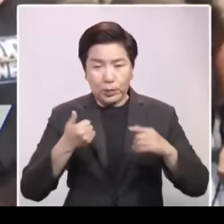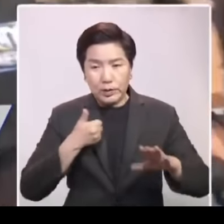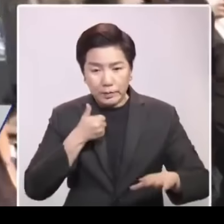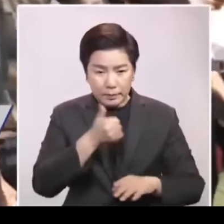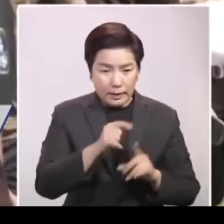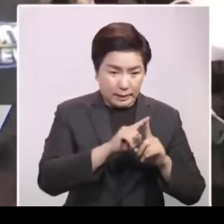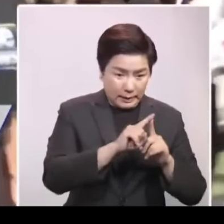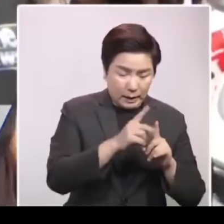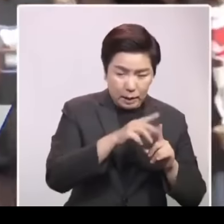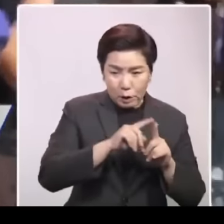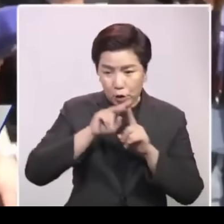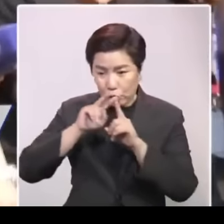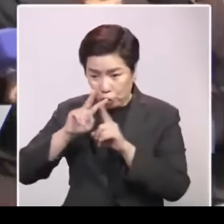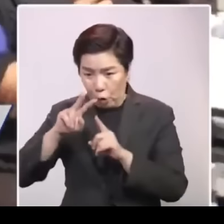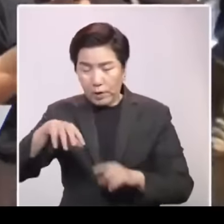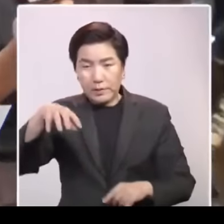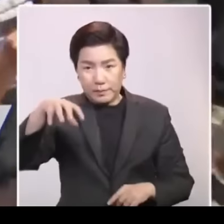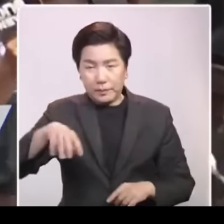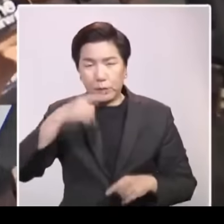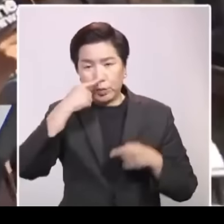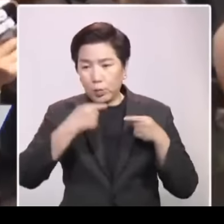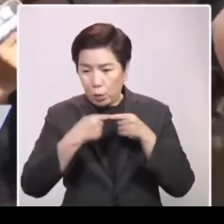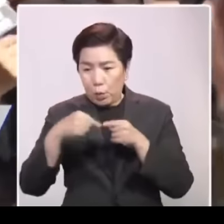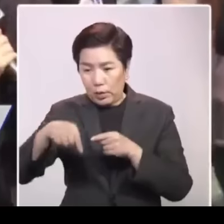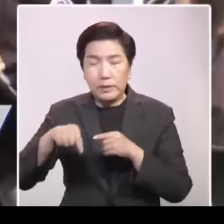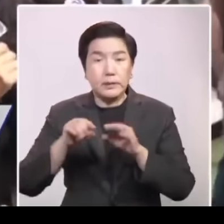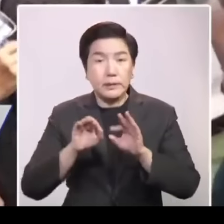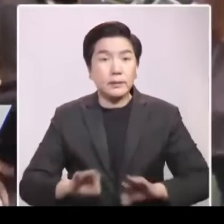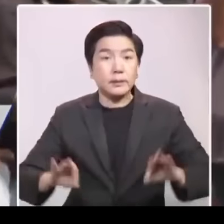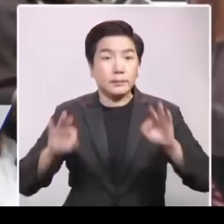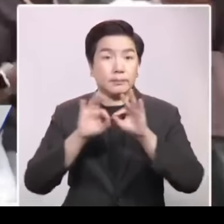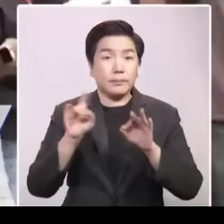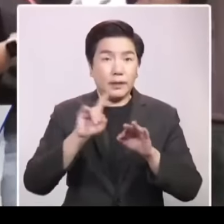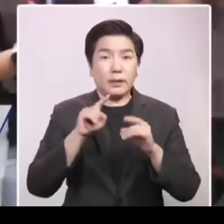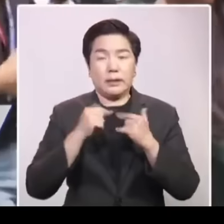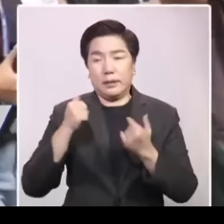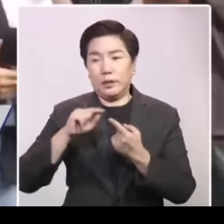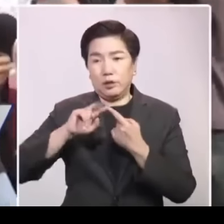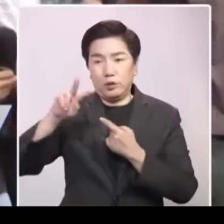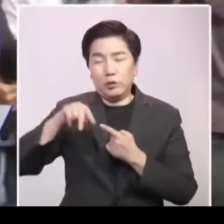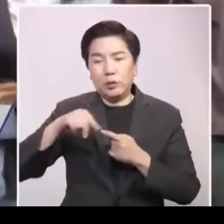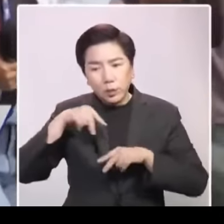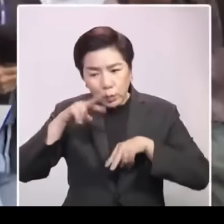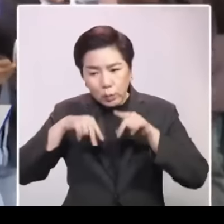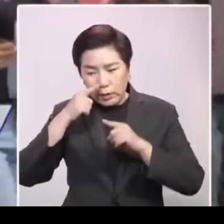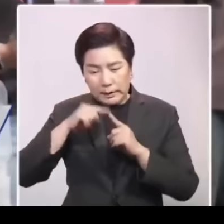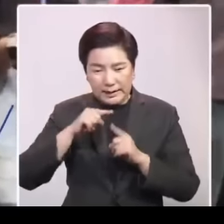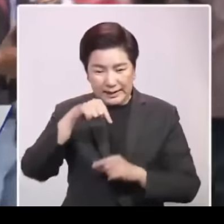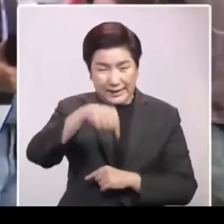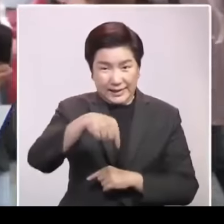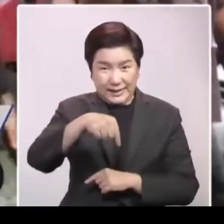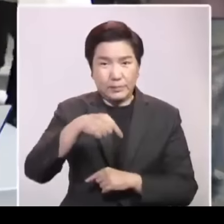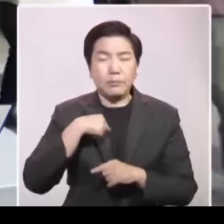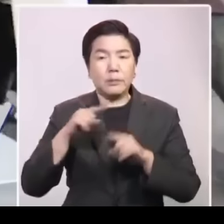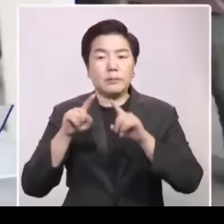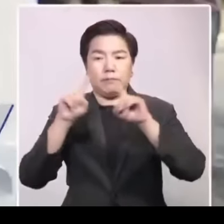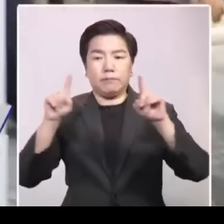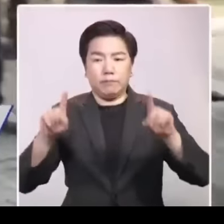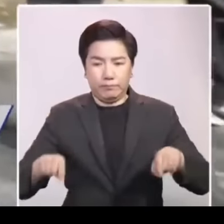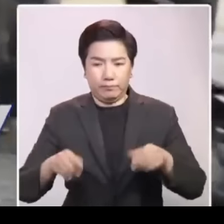จุดที่ 2ซึ่งจะเป็นอีกจุดนึงต่อค่ะแล้วก็เป็นจุดสำคัญด้วยแต่ว่าจากการตรวจสอบคลินิกแห่งนี้มีใบ